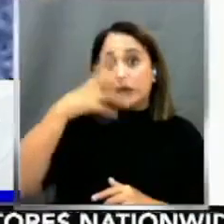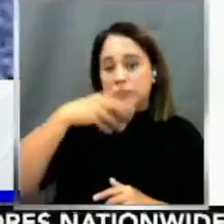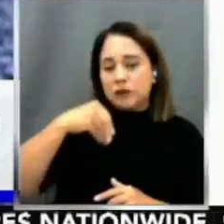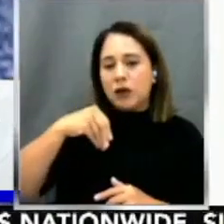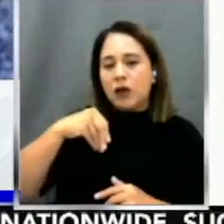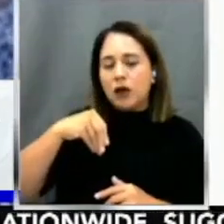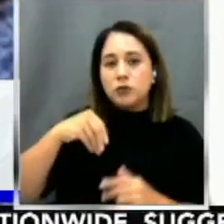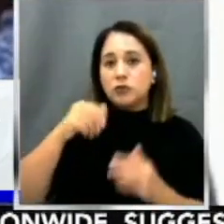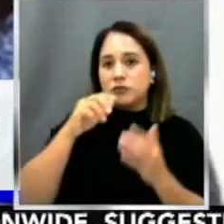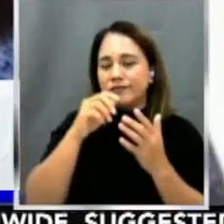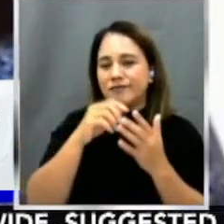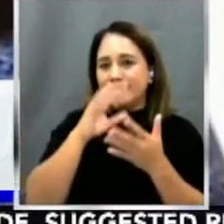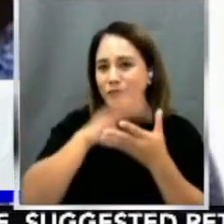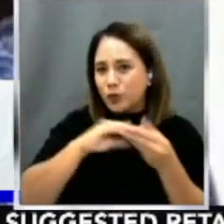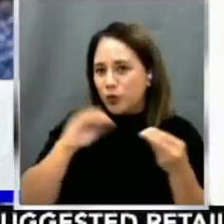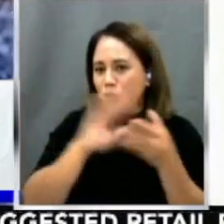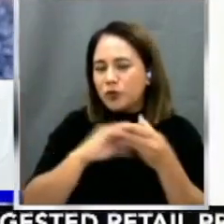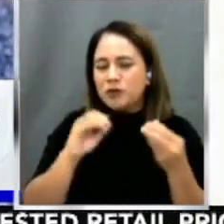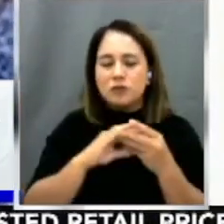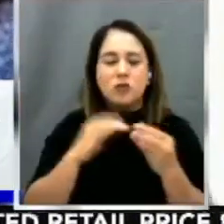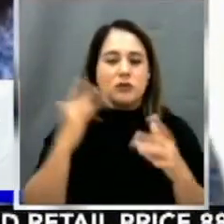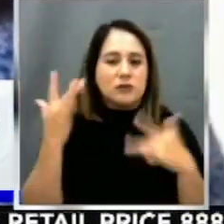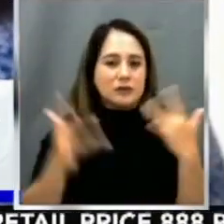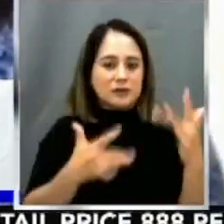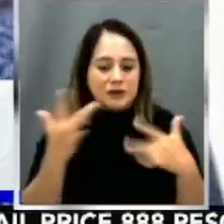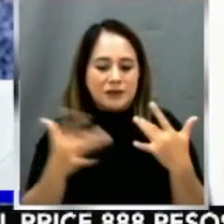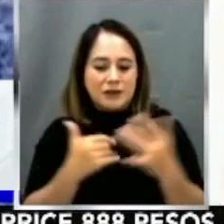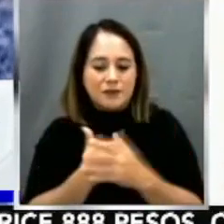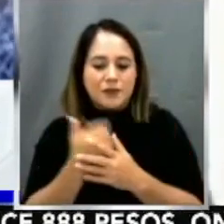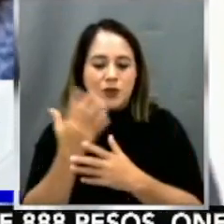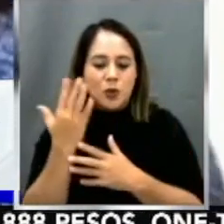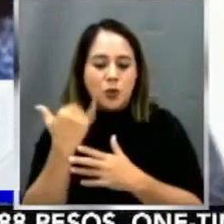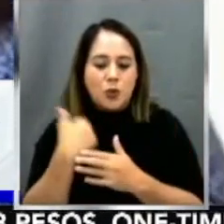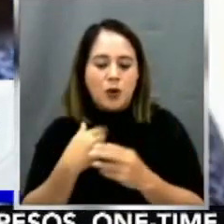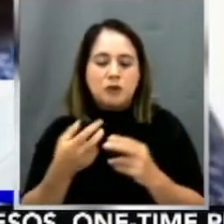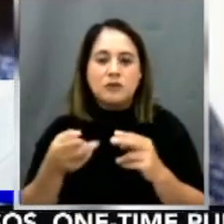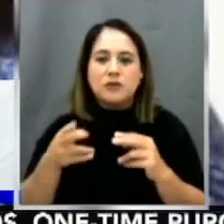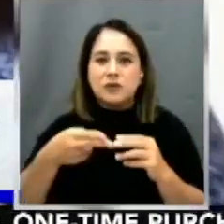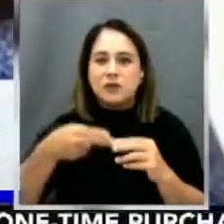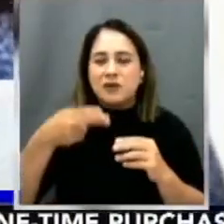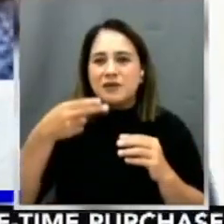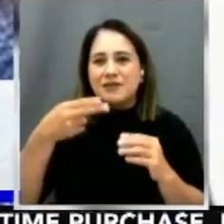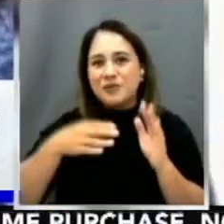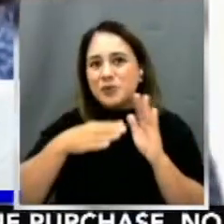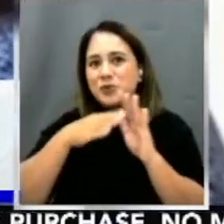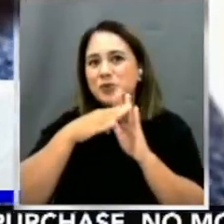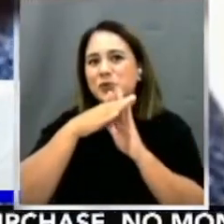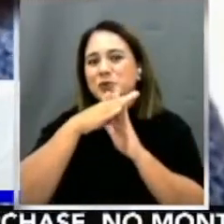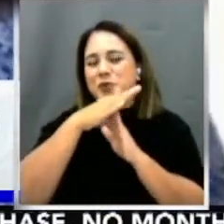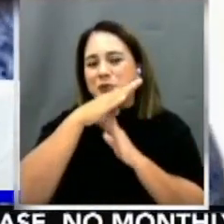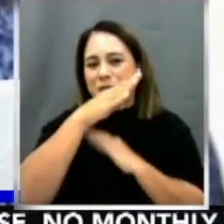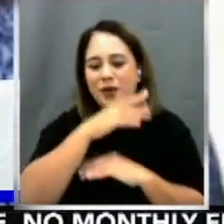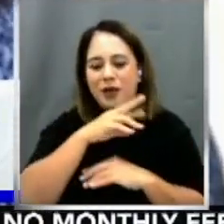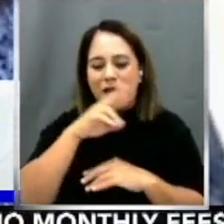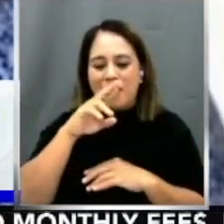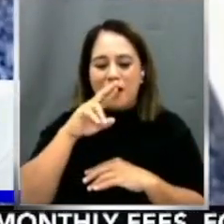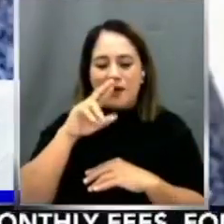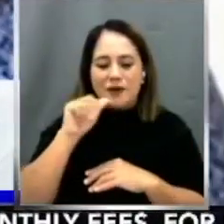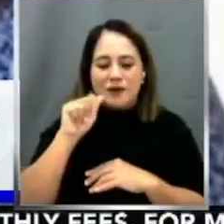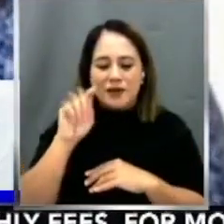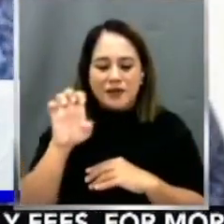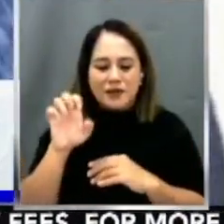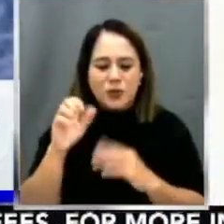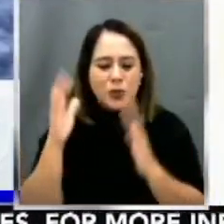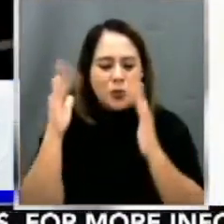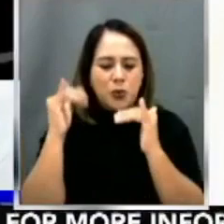Ngayon, syempre exciting na tumataas, pataas ng pataas yung ratings namin. Nakakatuwa eh. Sana magka-season